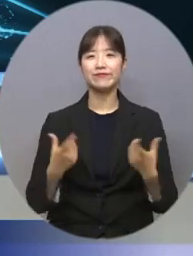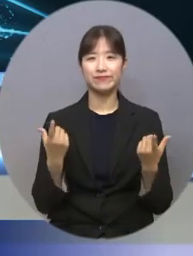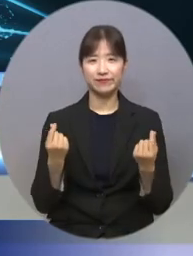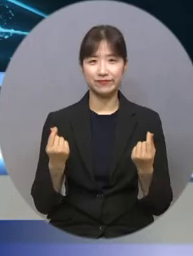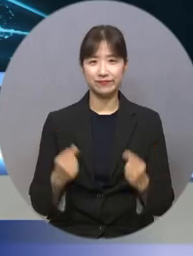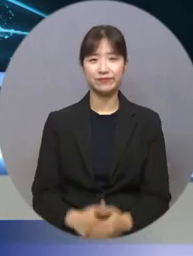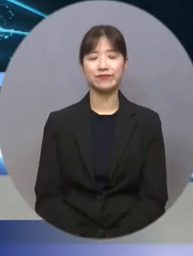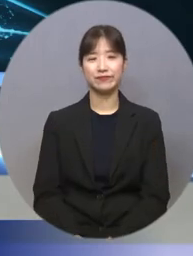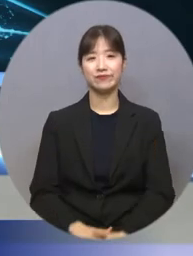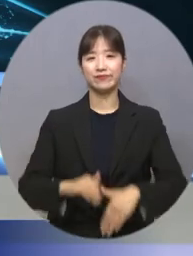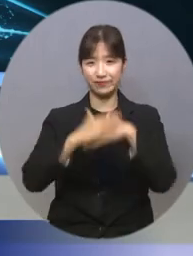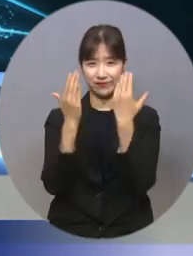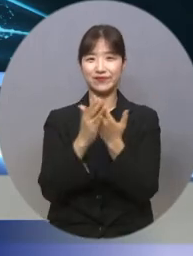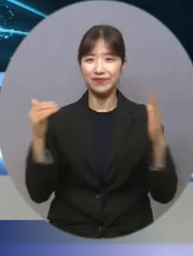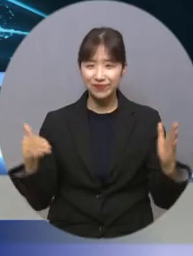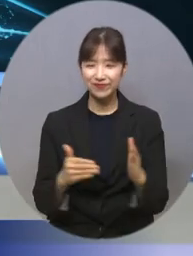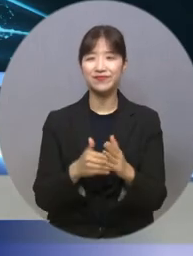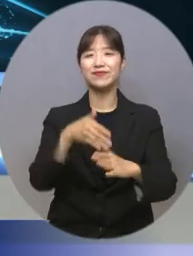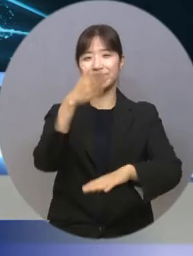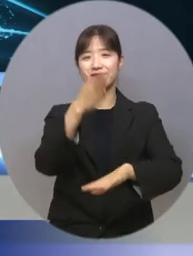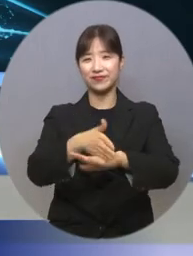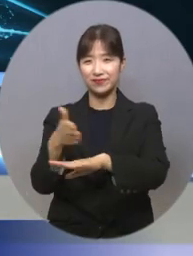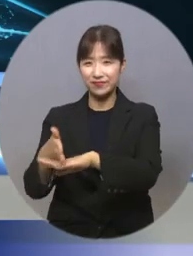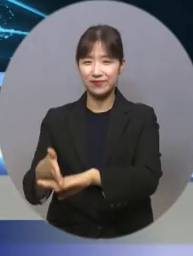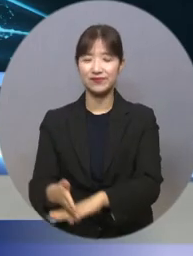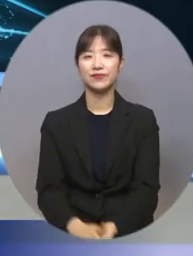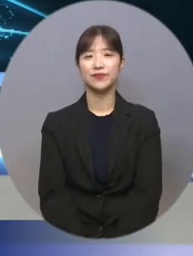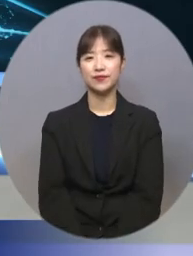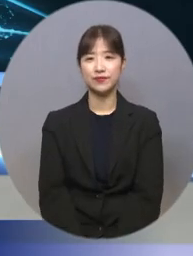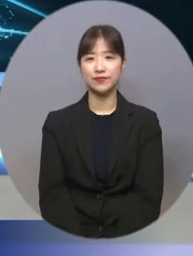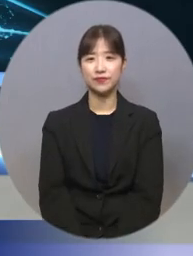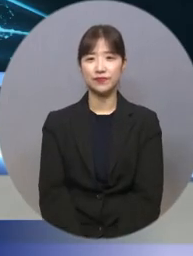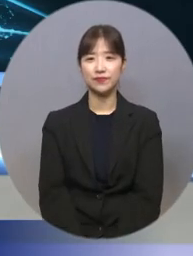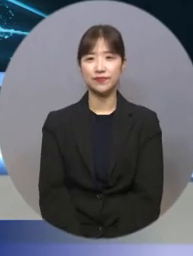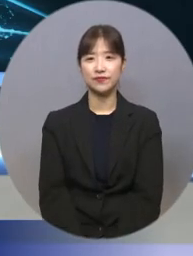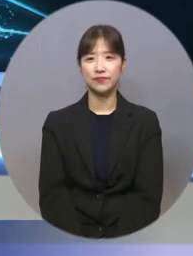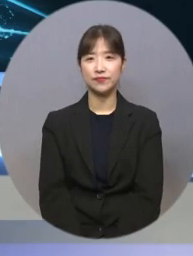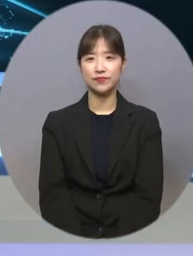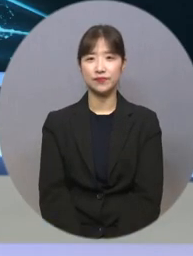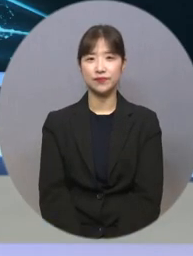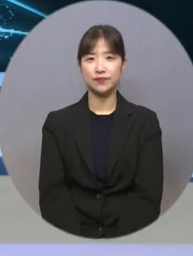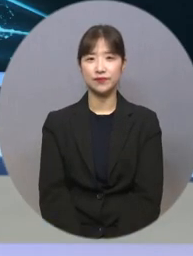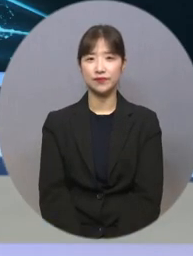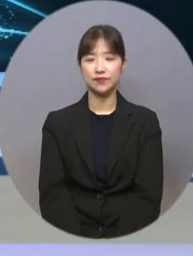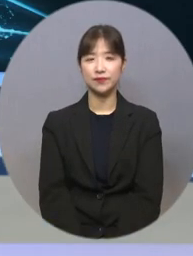이상 복지TV 뉴스를 마칩니다. 시청해주신 여러분 고맙습니다.